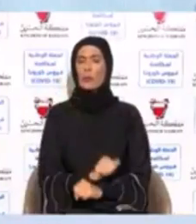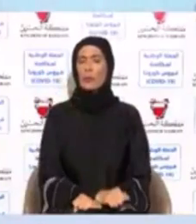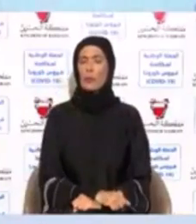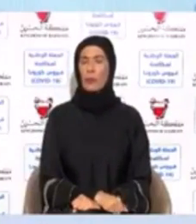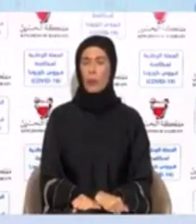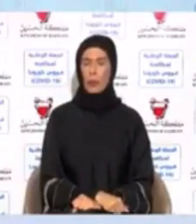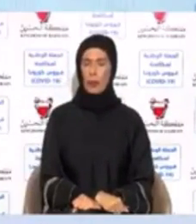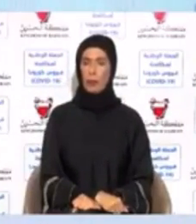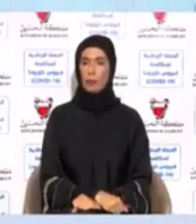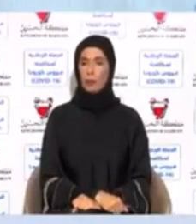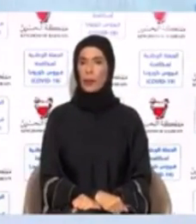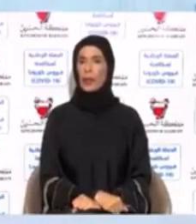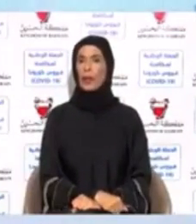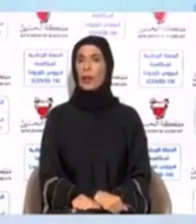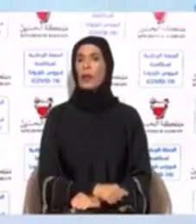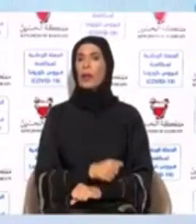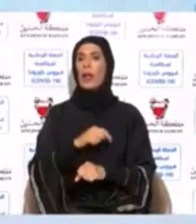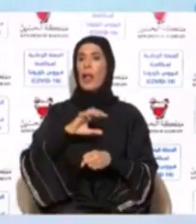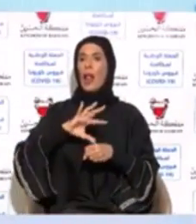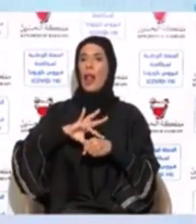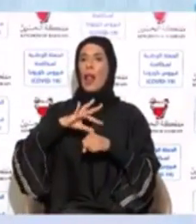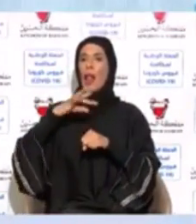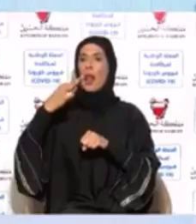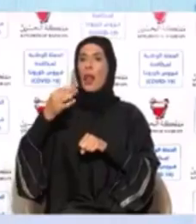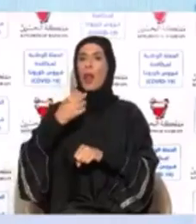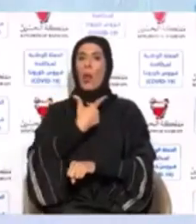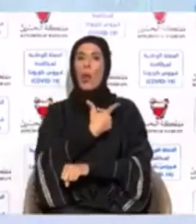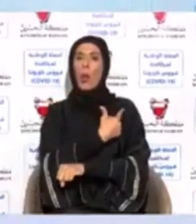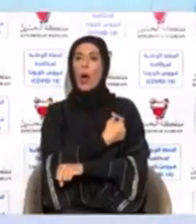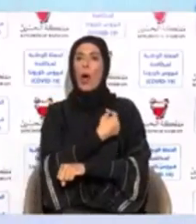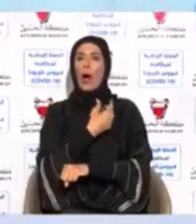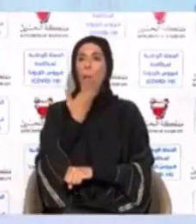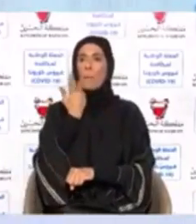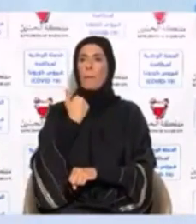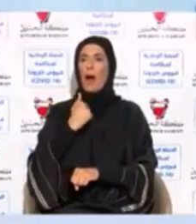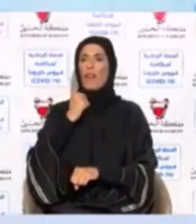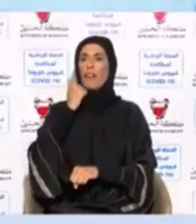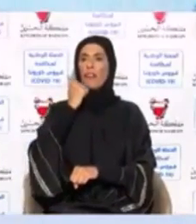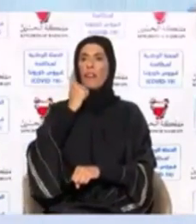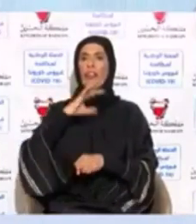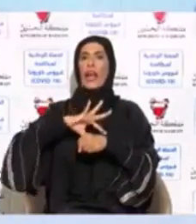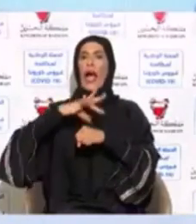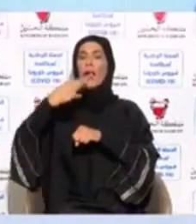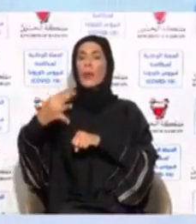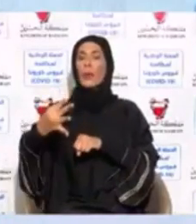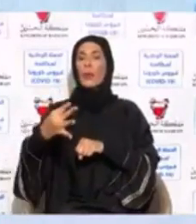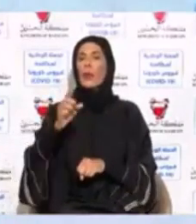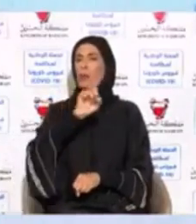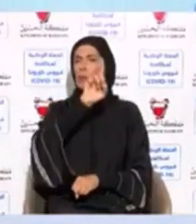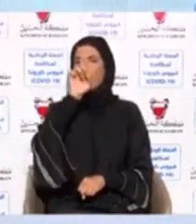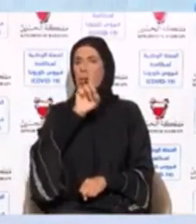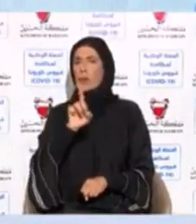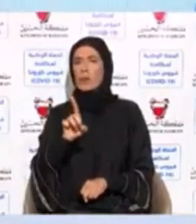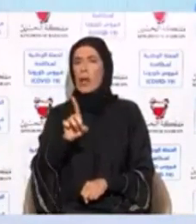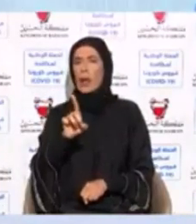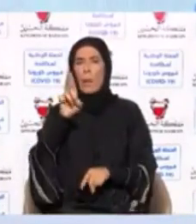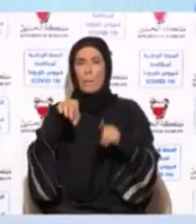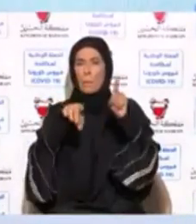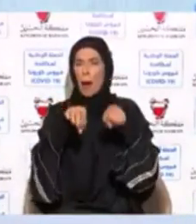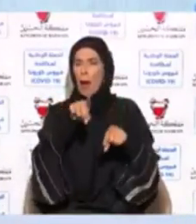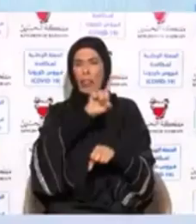مستجدات اللقاح المعطل في ضد فيروس الكورونا في مملكه البحرين. خلونا نسال انفسنا بعض